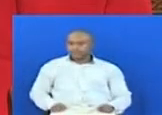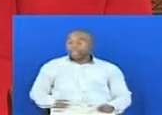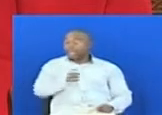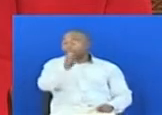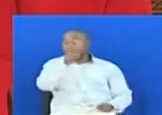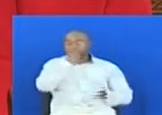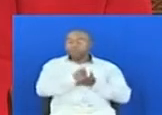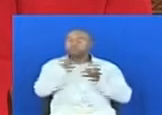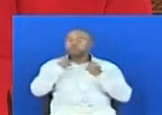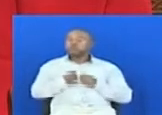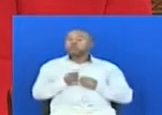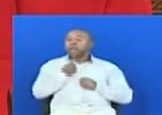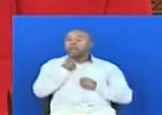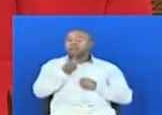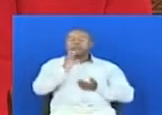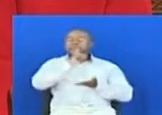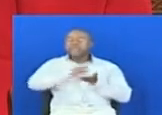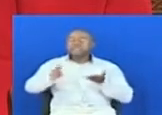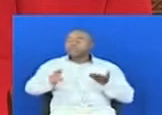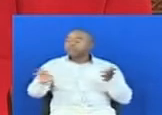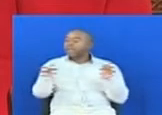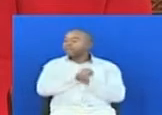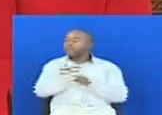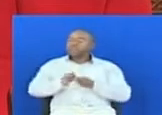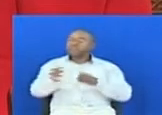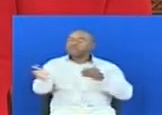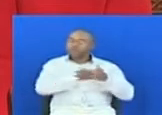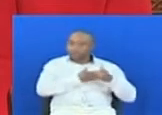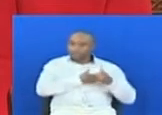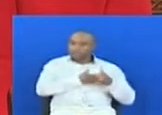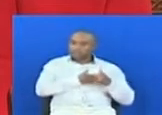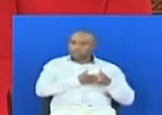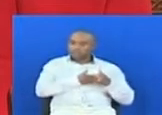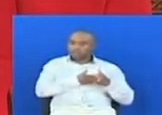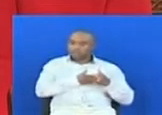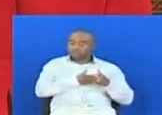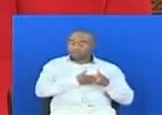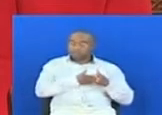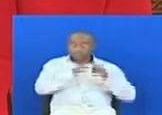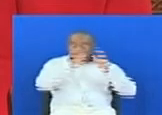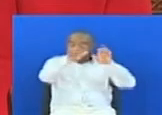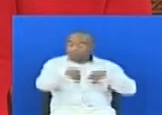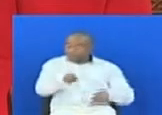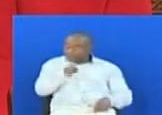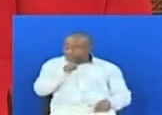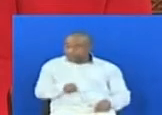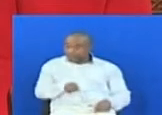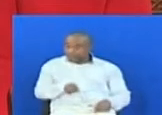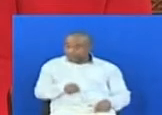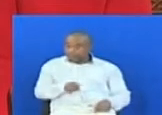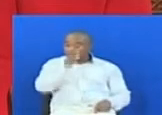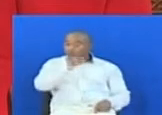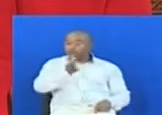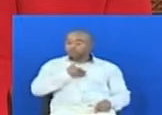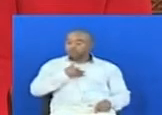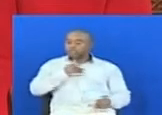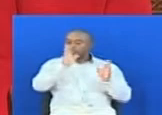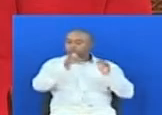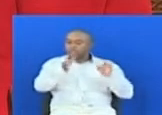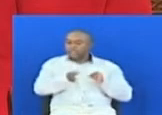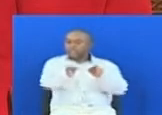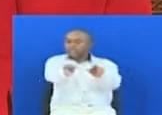alisema Dar es Salaam haiwezi kufungwa. Huko ndani bungeni kulikuwa na hoja hata mpaka za kuahirisha bunge. Kwa nini tuahirishe